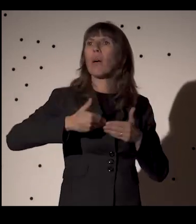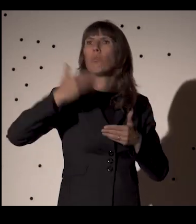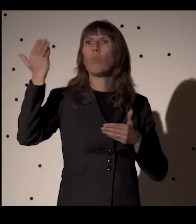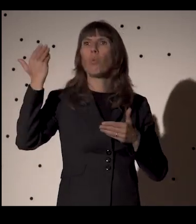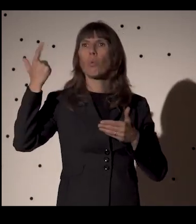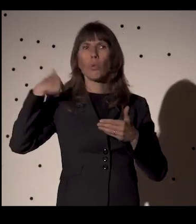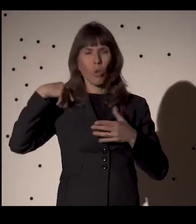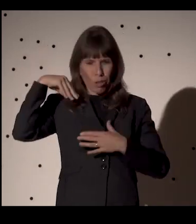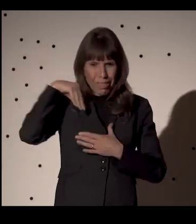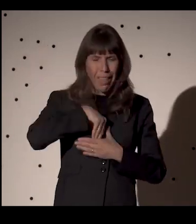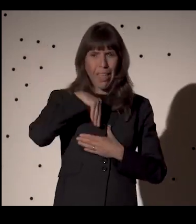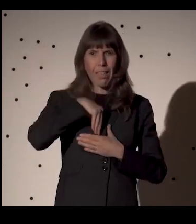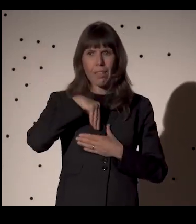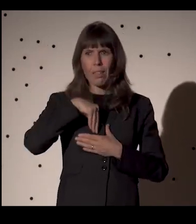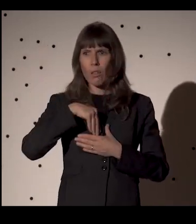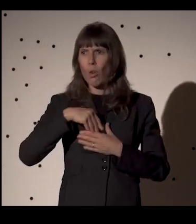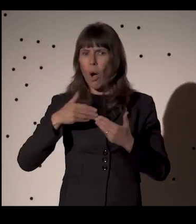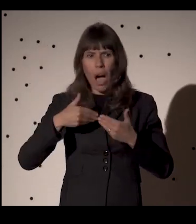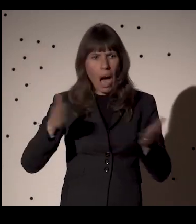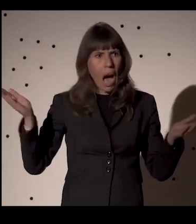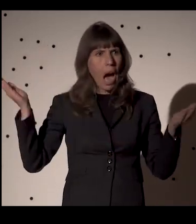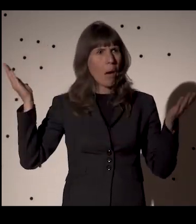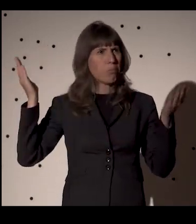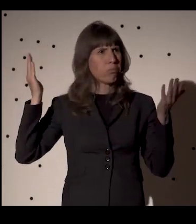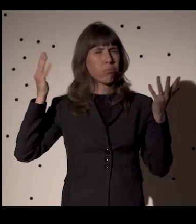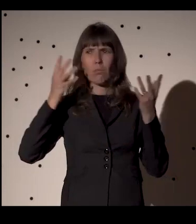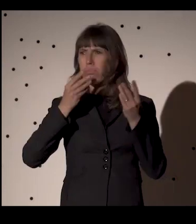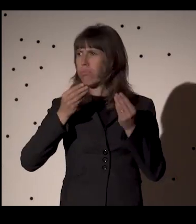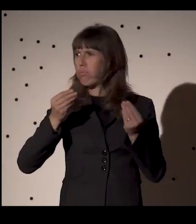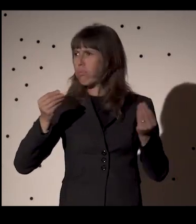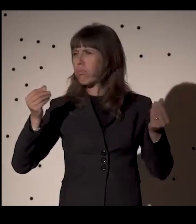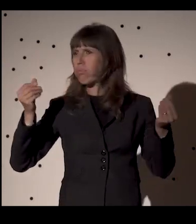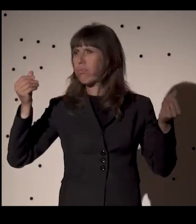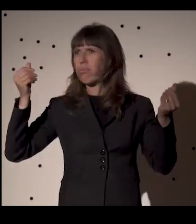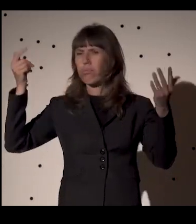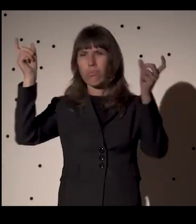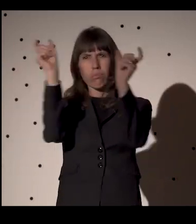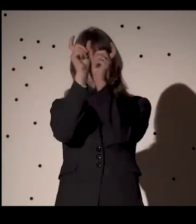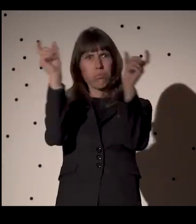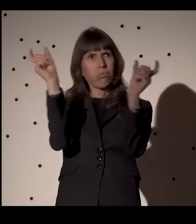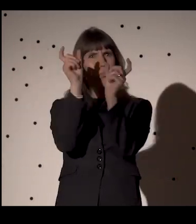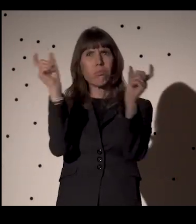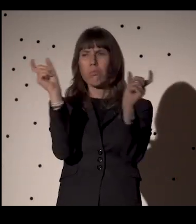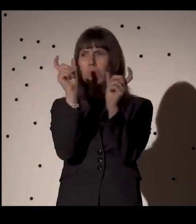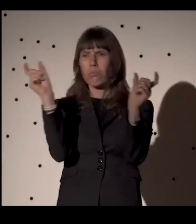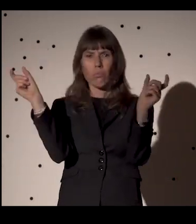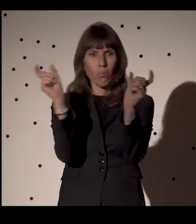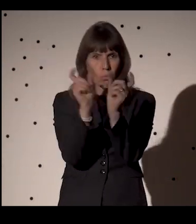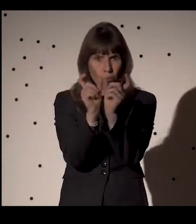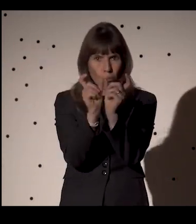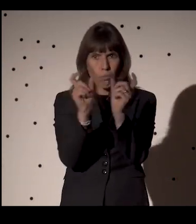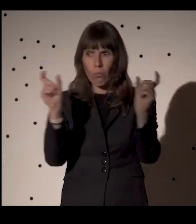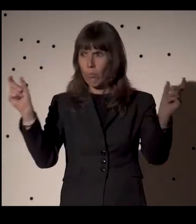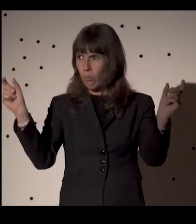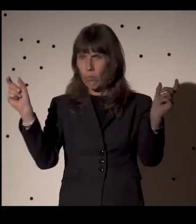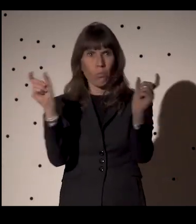Tutto cede sapreval deriva rifluisce sono dei fiocchi che si incrociano si uniscono si separano dovunque